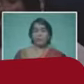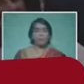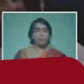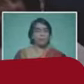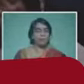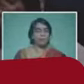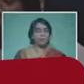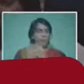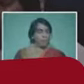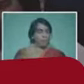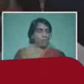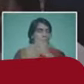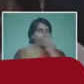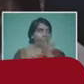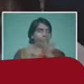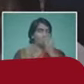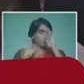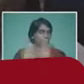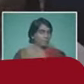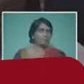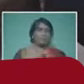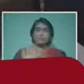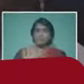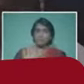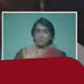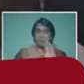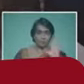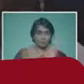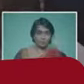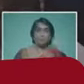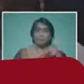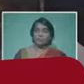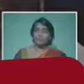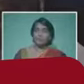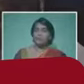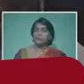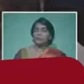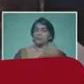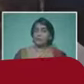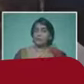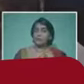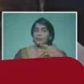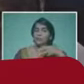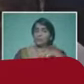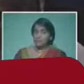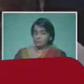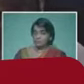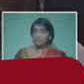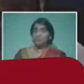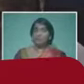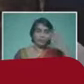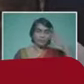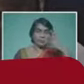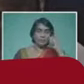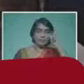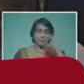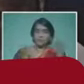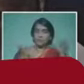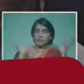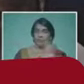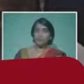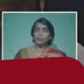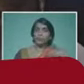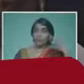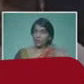අධ්‍යාපන ආයතනයේ නේවාසික පුහුණු සැසියට කැඳවලා දැන් මේ වෙනකොට තුන්වෙනි පළාත් සභාවේ සම්පත් දායකින් කැඳවලා තියෙන දින